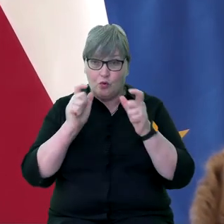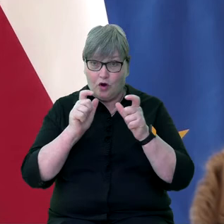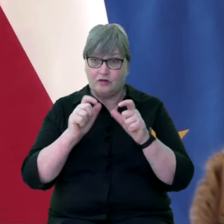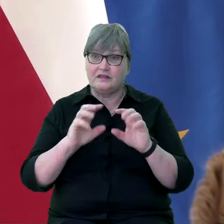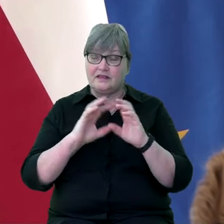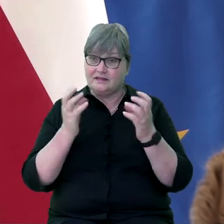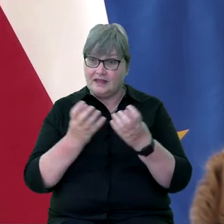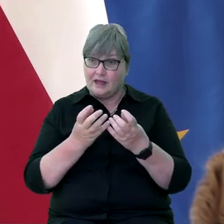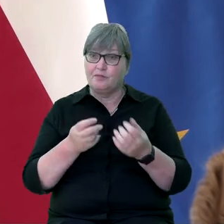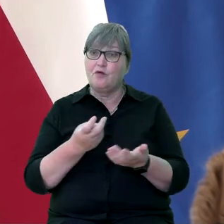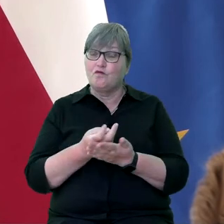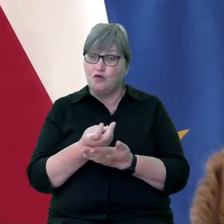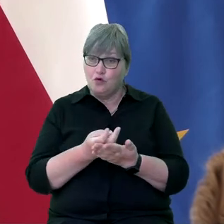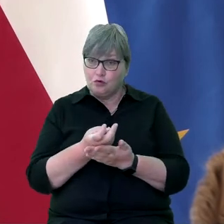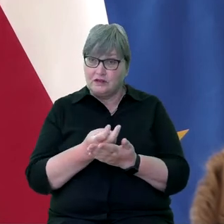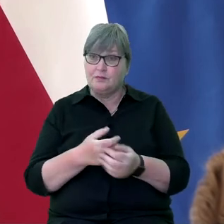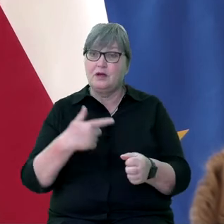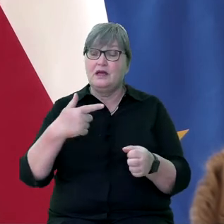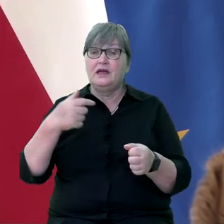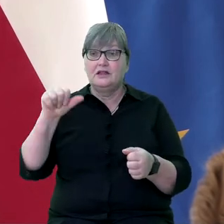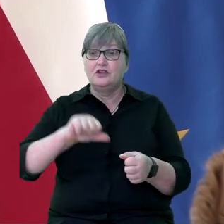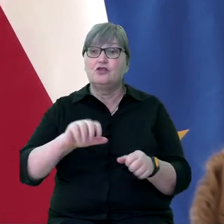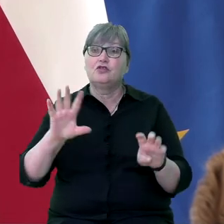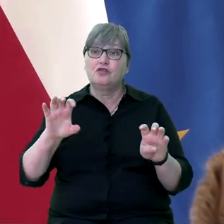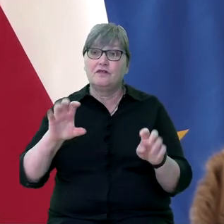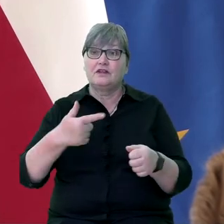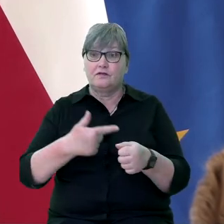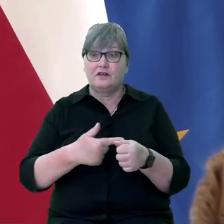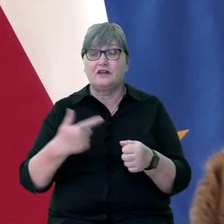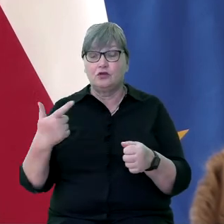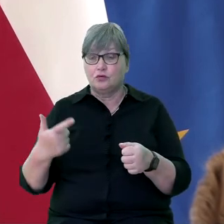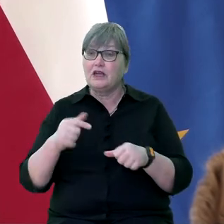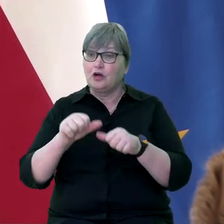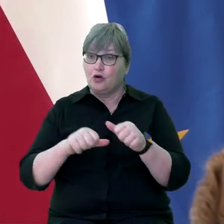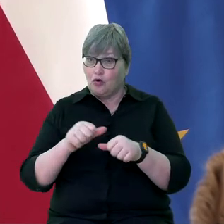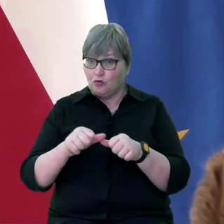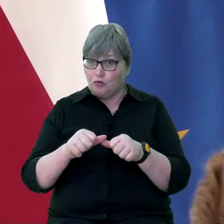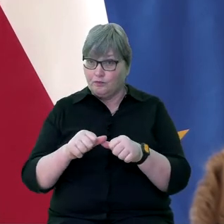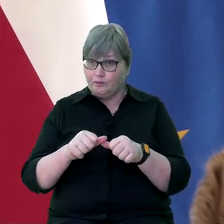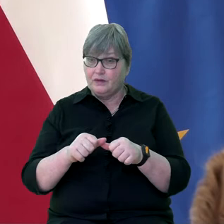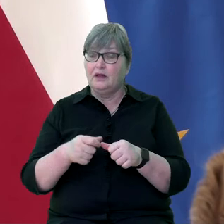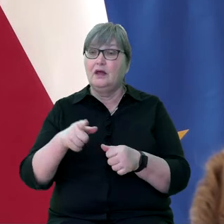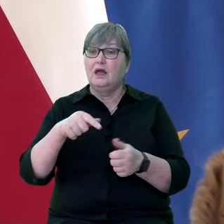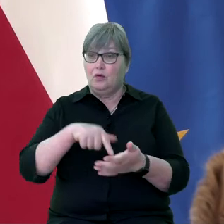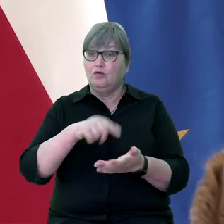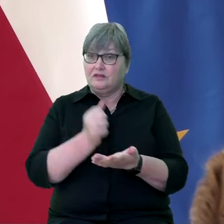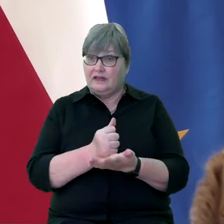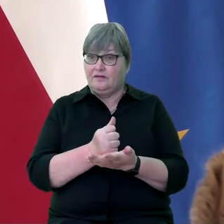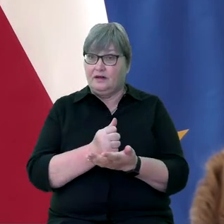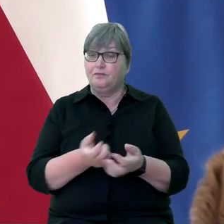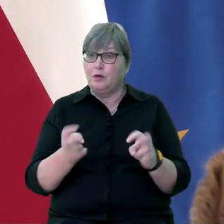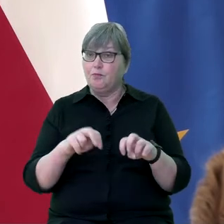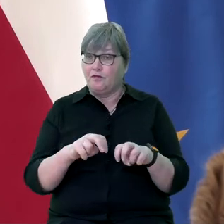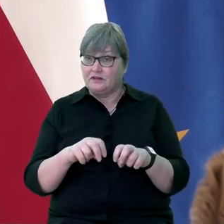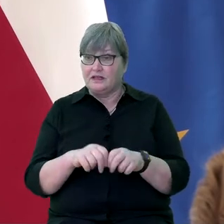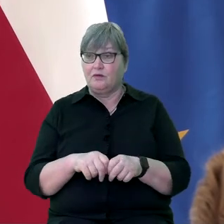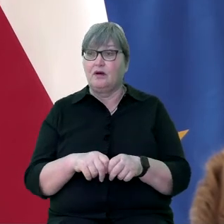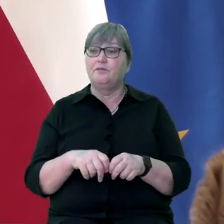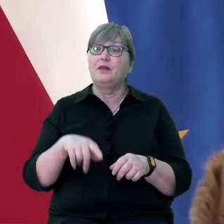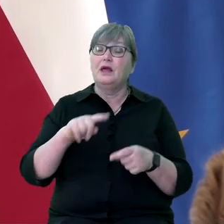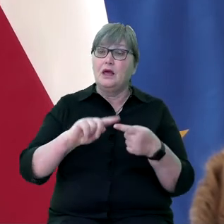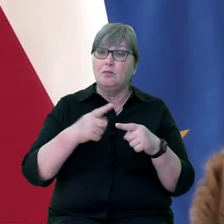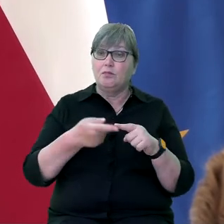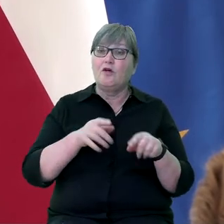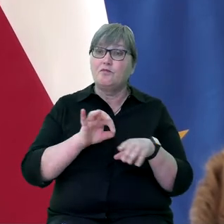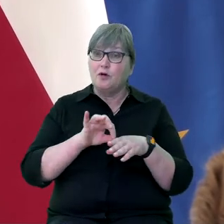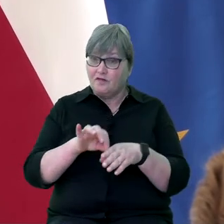lutym 1922 roku. Administracja publiczna w II Rzeczypospolitej Polskiej po wdrożeniu ustawy składała się